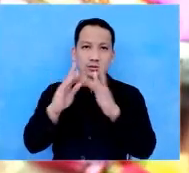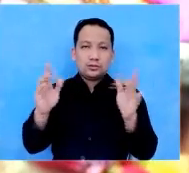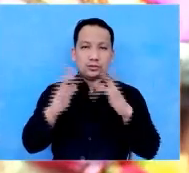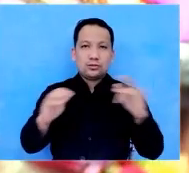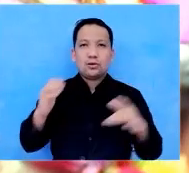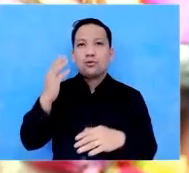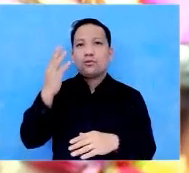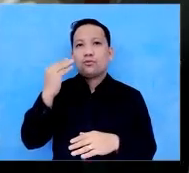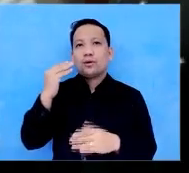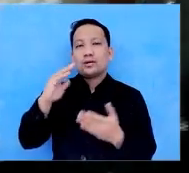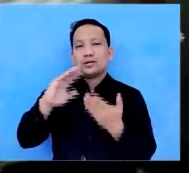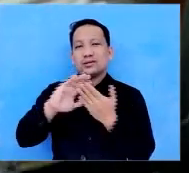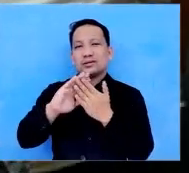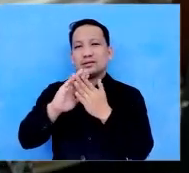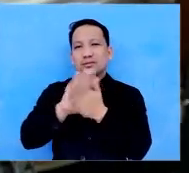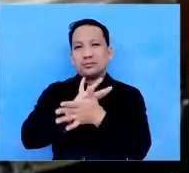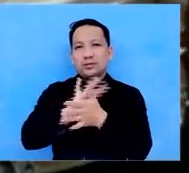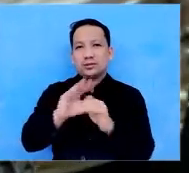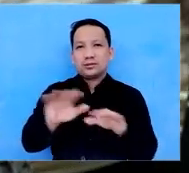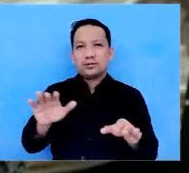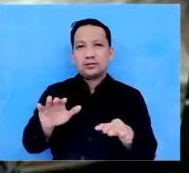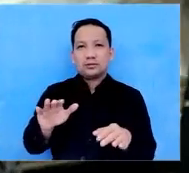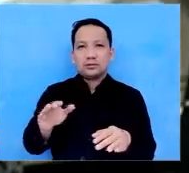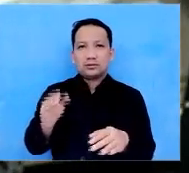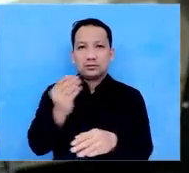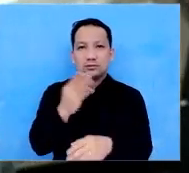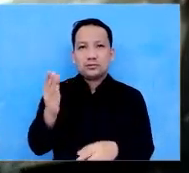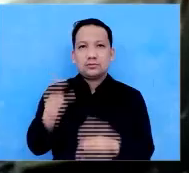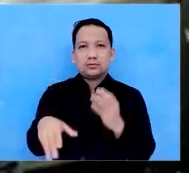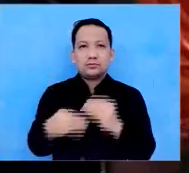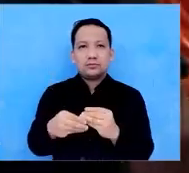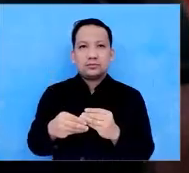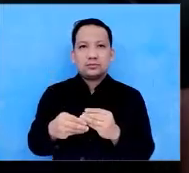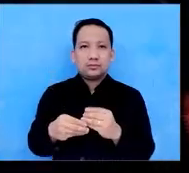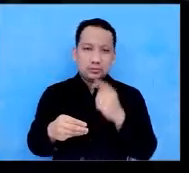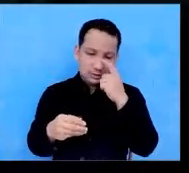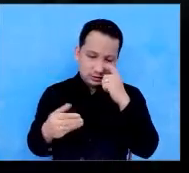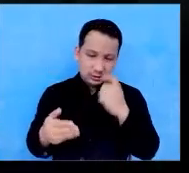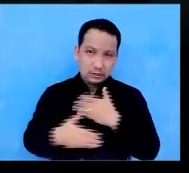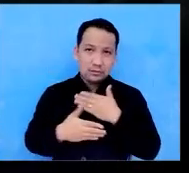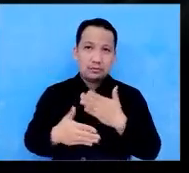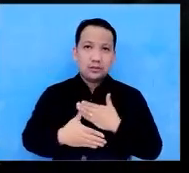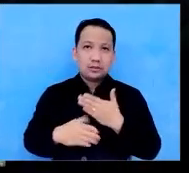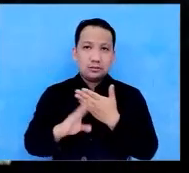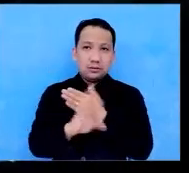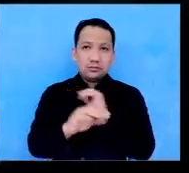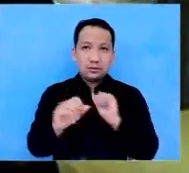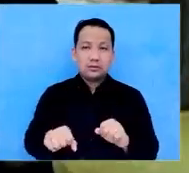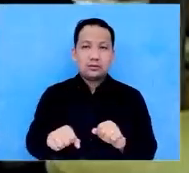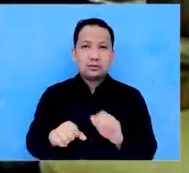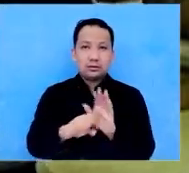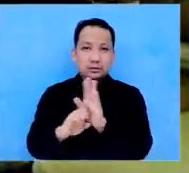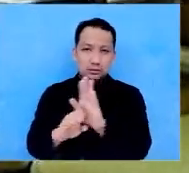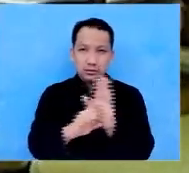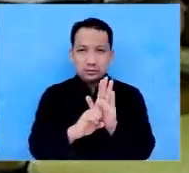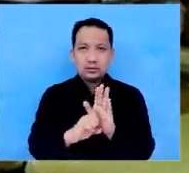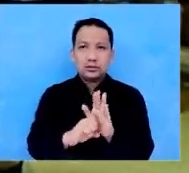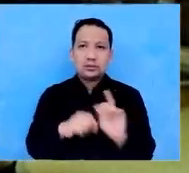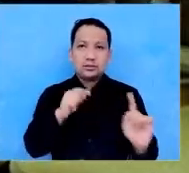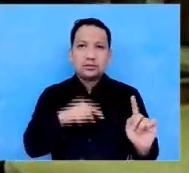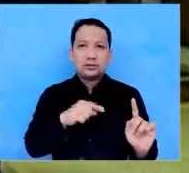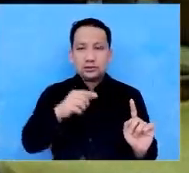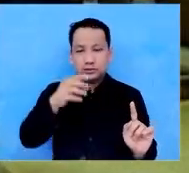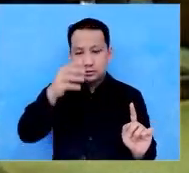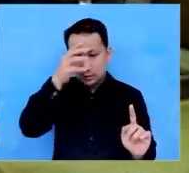sa pandemya. Ang ilang deboto, labis namang natuwa sa pagbabalik ng exhibit. Tulad nitong si